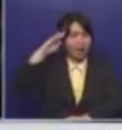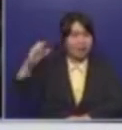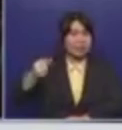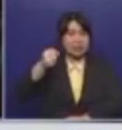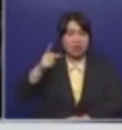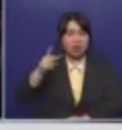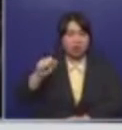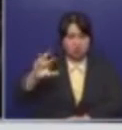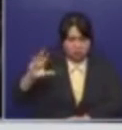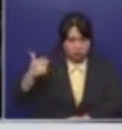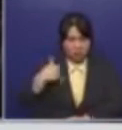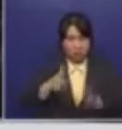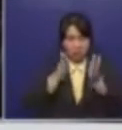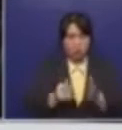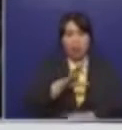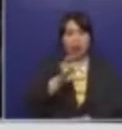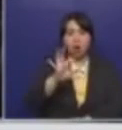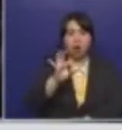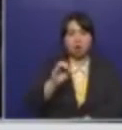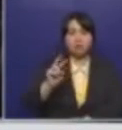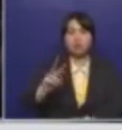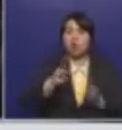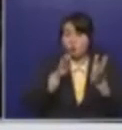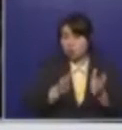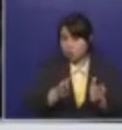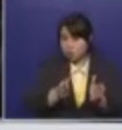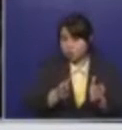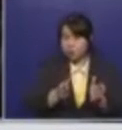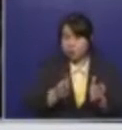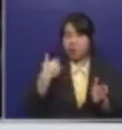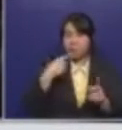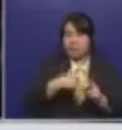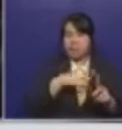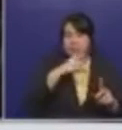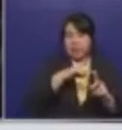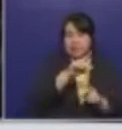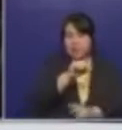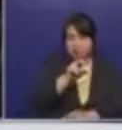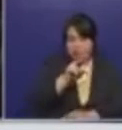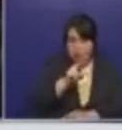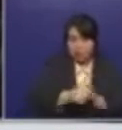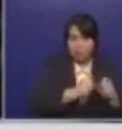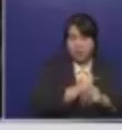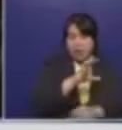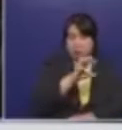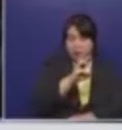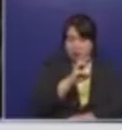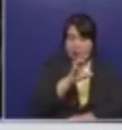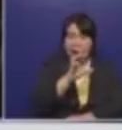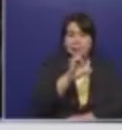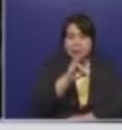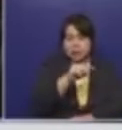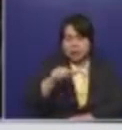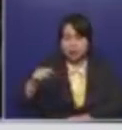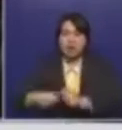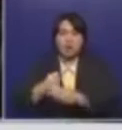ชนอย่างน้อย592คนในช่วงเวลาตั้งแต่22กรกฎาคม57ถึง16กรกฎาคม62นั้นถูกคุก